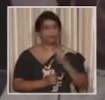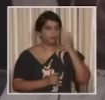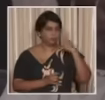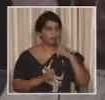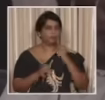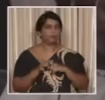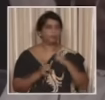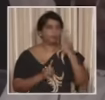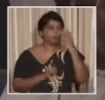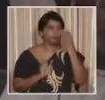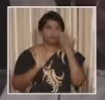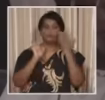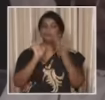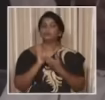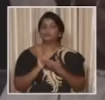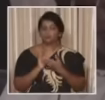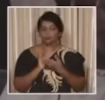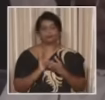ප්‍රශ්නය ලකුණු ප්‍රදර්ශනය කිරීම